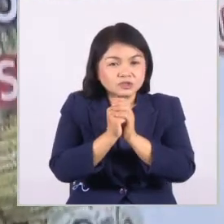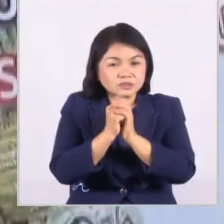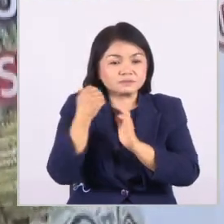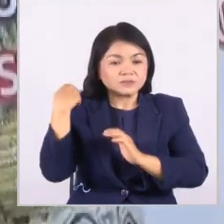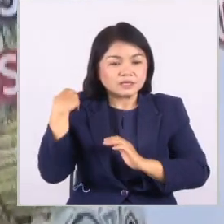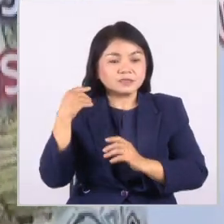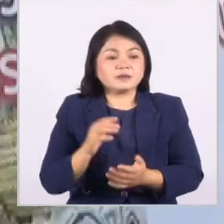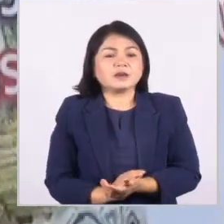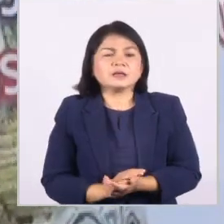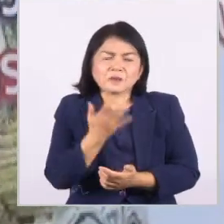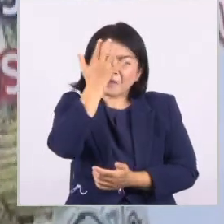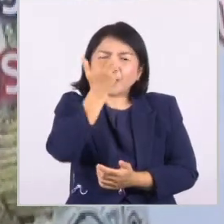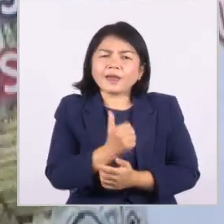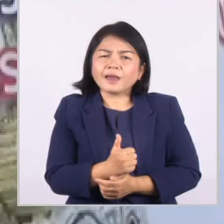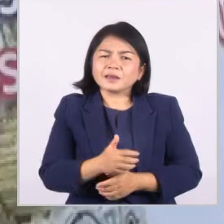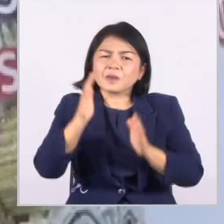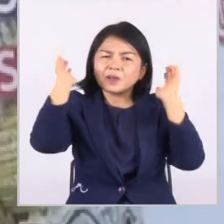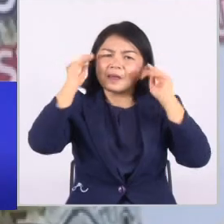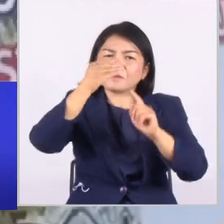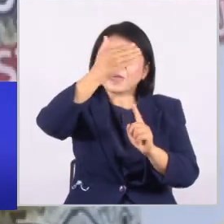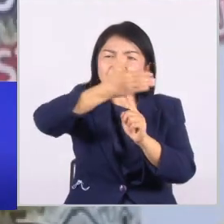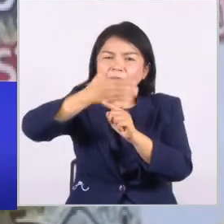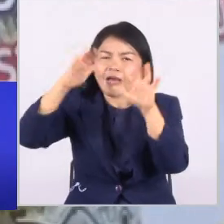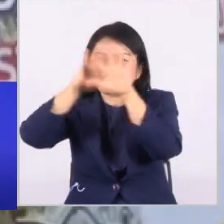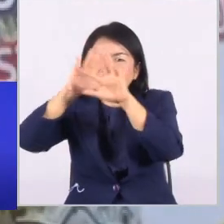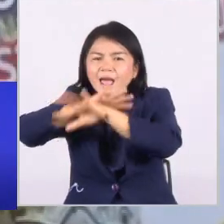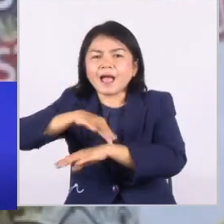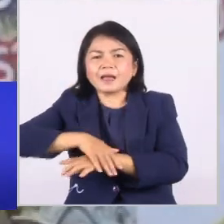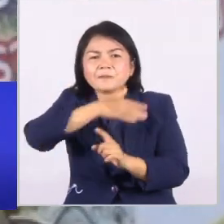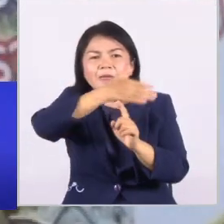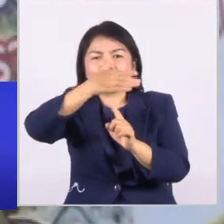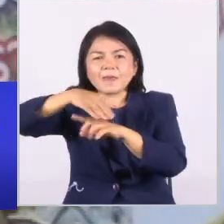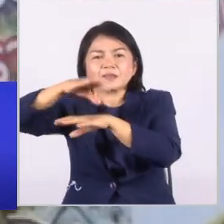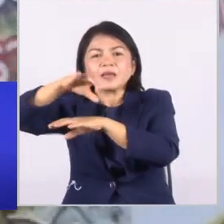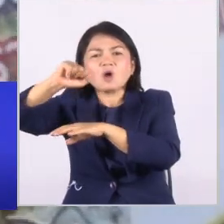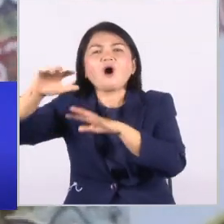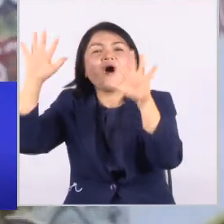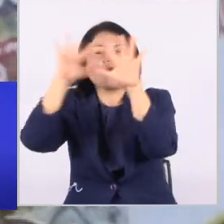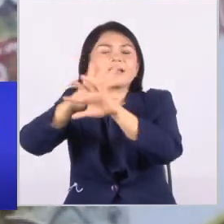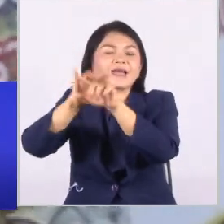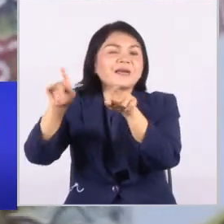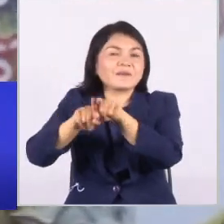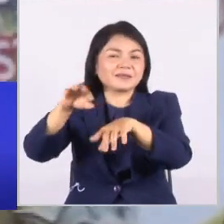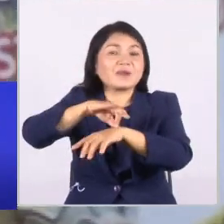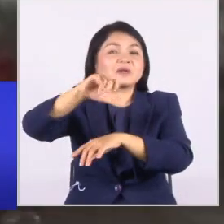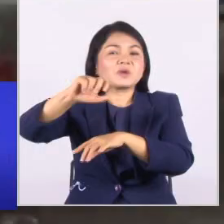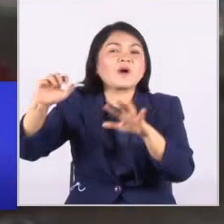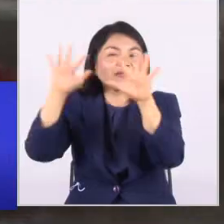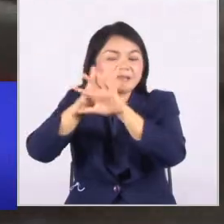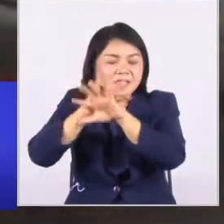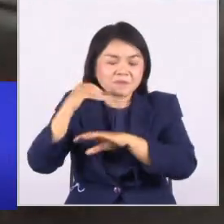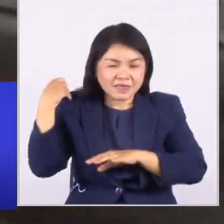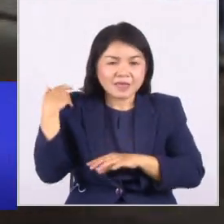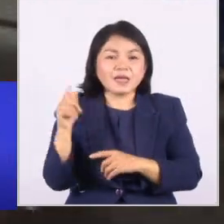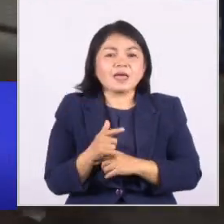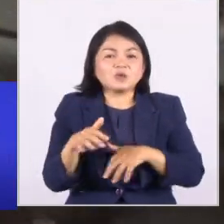ามคอนเซปต์หน่อยว่าทำไมถึงทำอะไรที่มันเป็นหน้าตาแบบนี้เจ้าตัวบอกว่าอ๋อก็อิงกระแสสถานการณ์บ้านเมืองช่วงของการหาเสียงไงแล้วก็อยากให้ญ